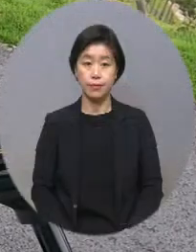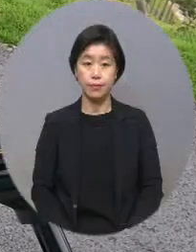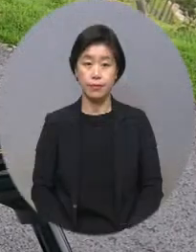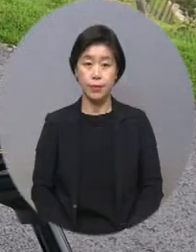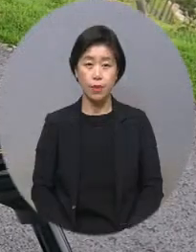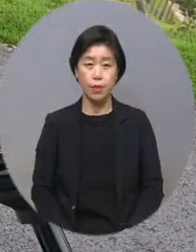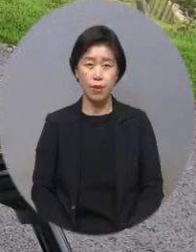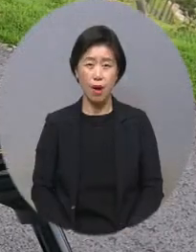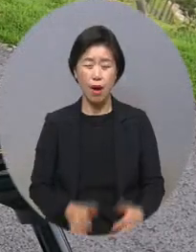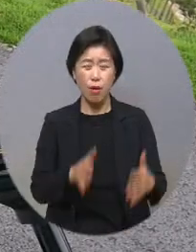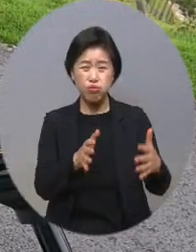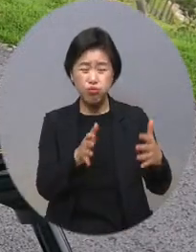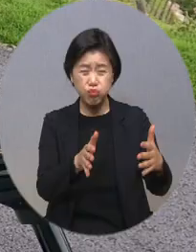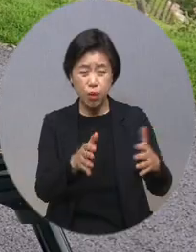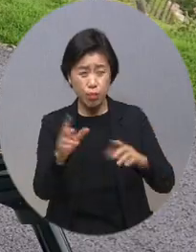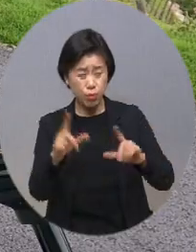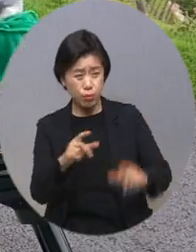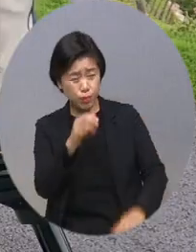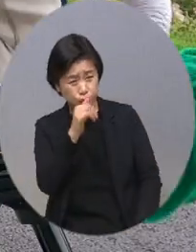얘기해가지고 도대체 무슨 얘기를 저렇게